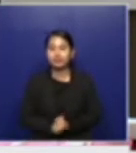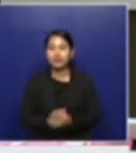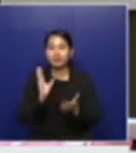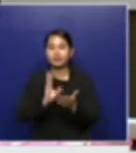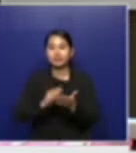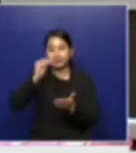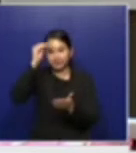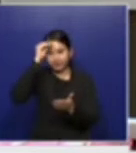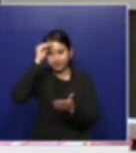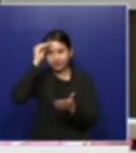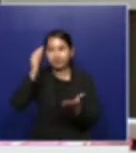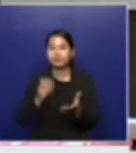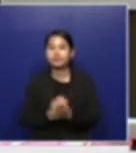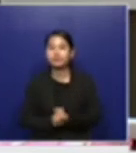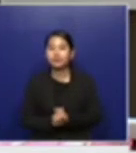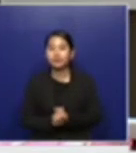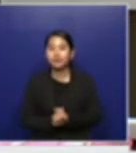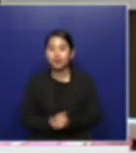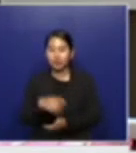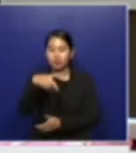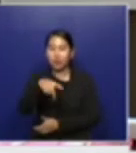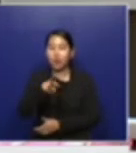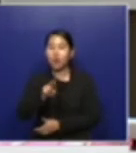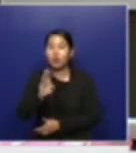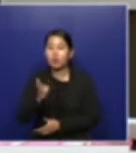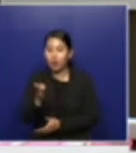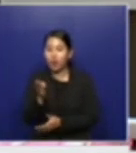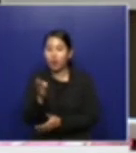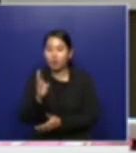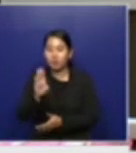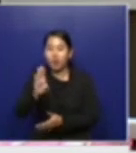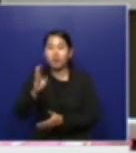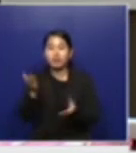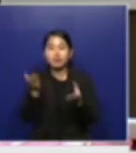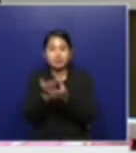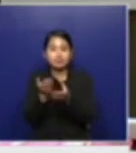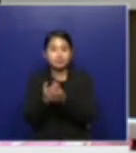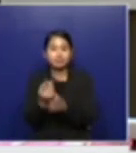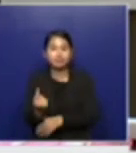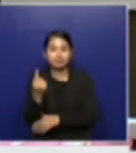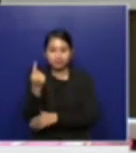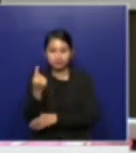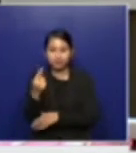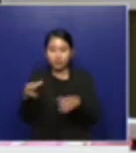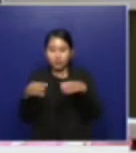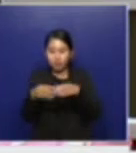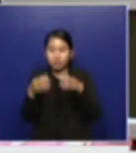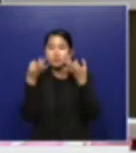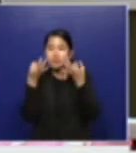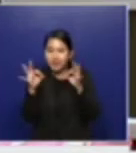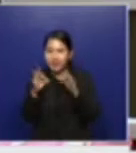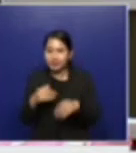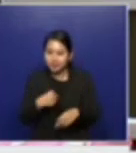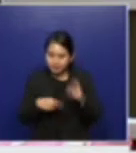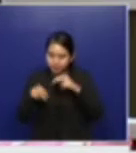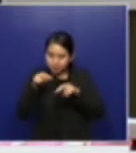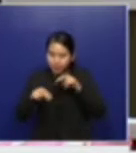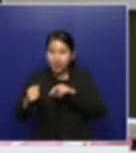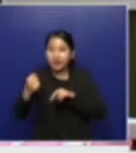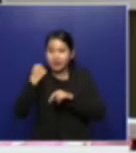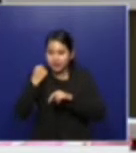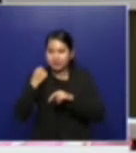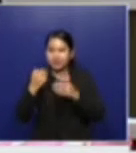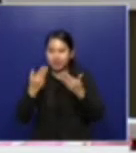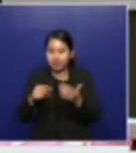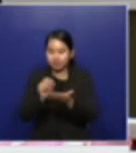าทำพ.ร.บ.ขึ้นมาฉบับหนึ่งคณะกรรมการอิสระเพื่อการปฏิรูปการศึกษาทำท่าจะเข้มงวดหลัง